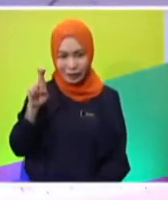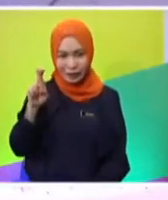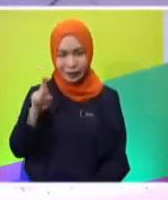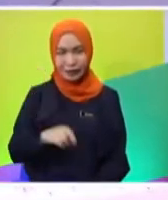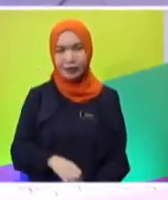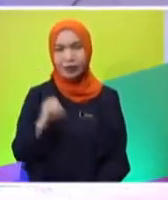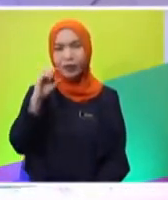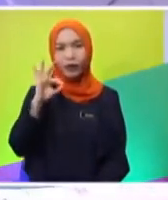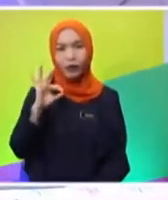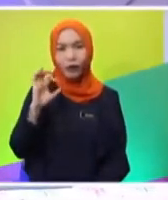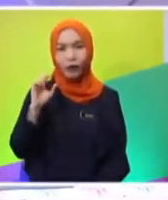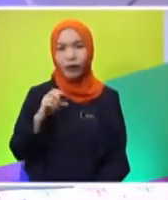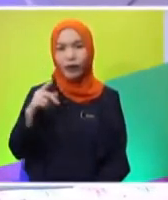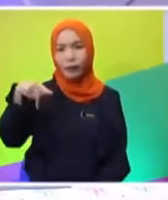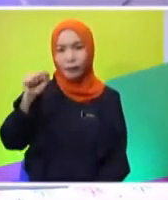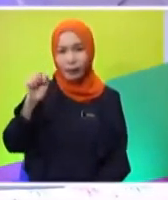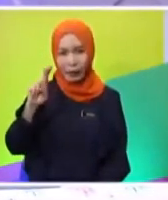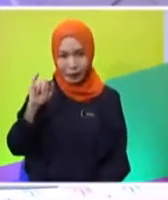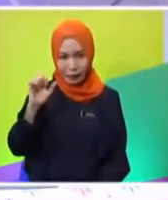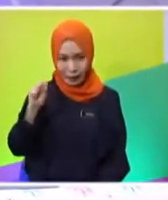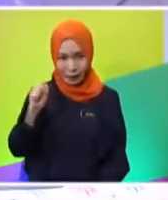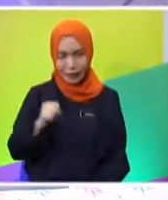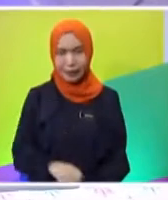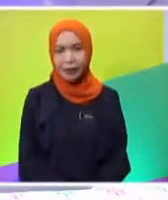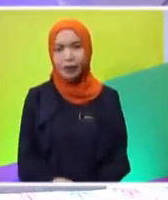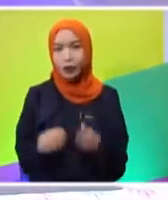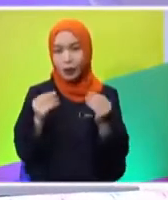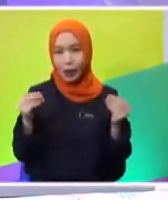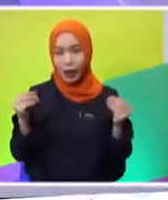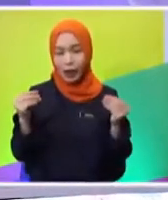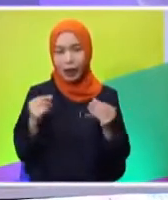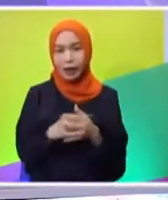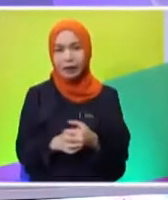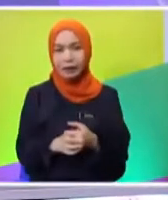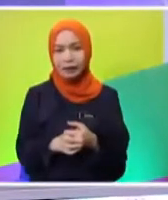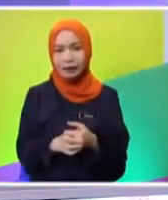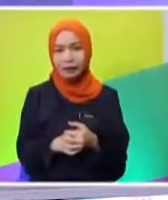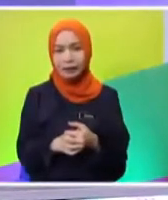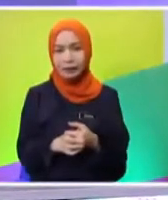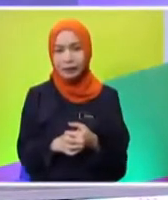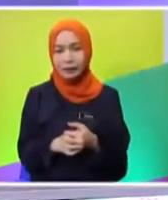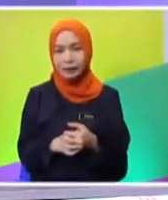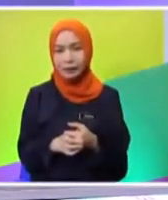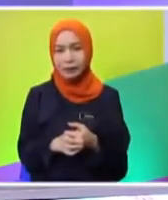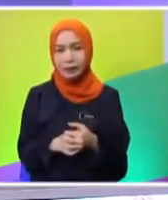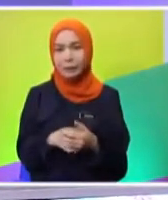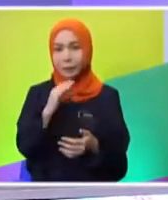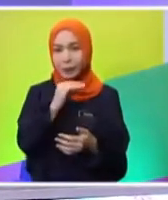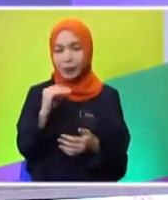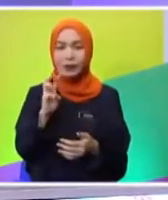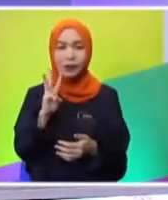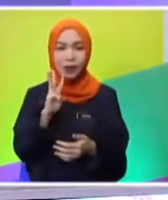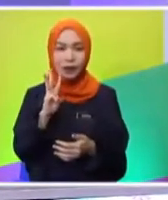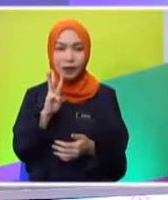kemudian air eh kita kegunaan air juga Hai juga kemudian kita